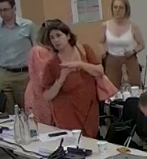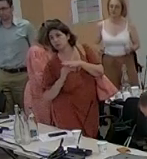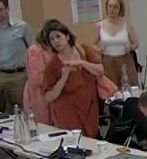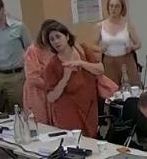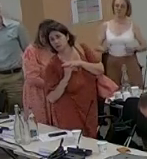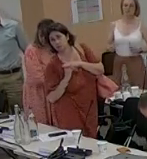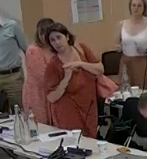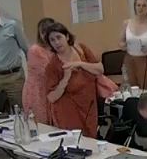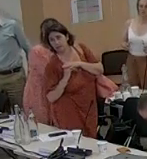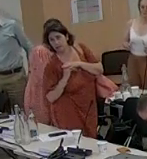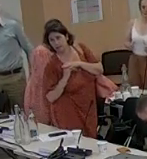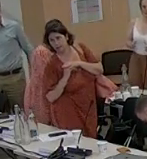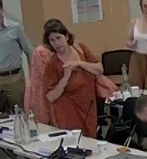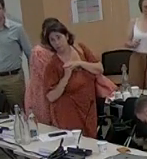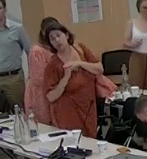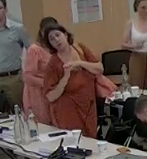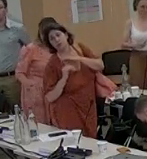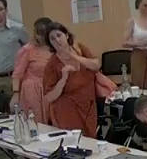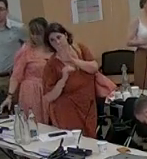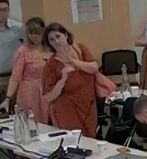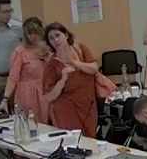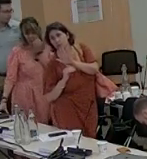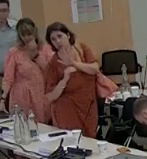non pour la majorité mais pas pour le corps comment